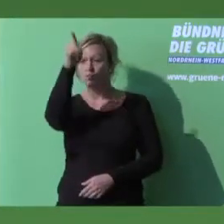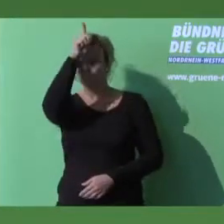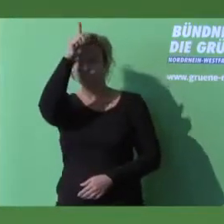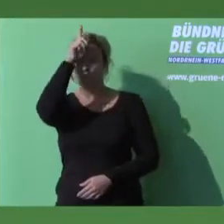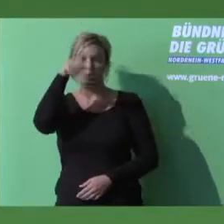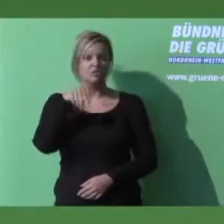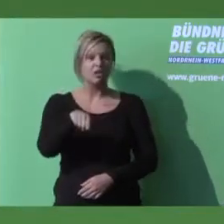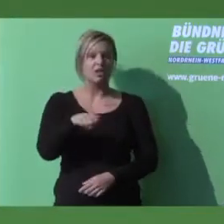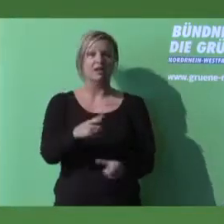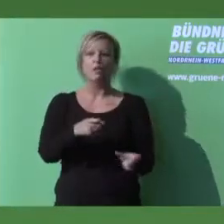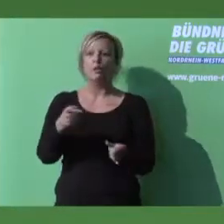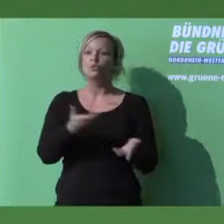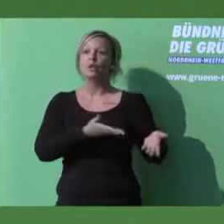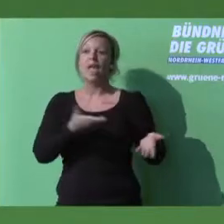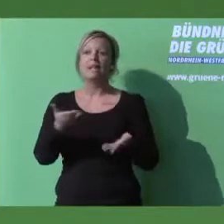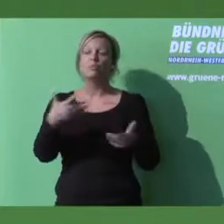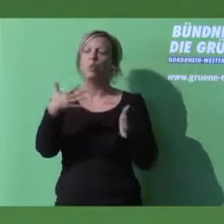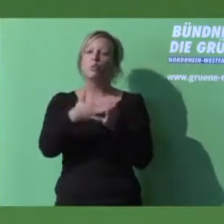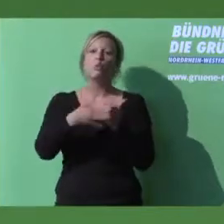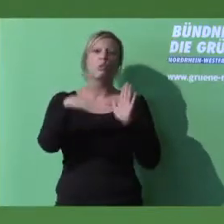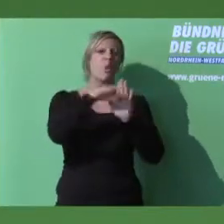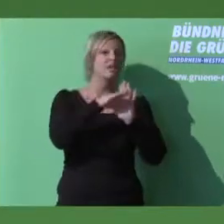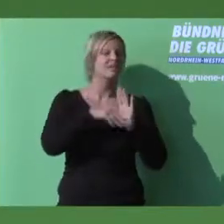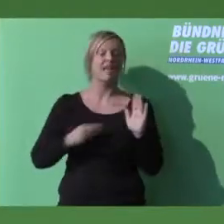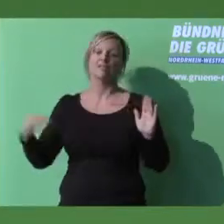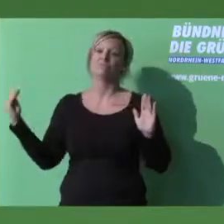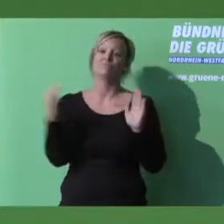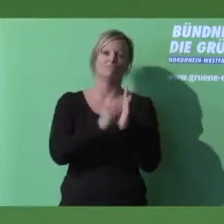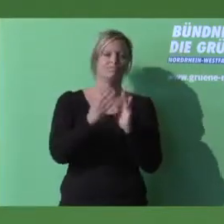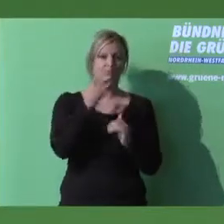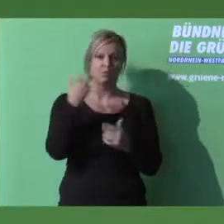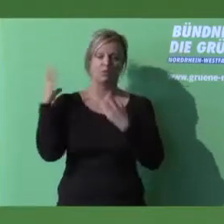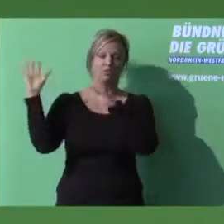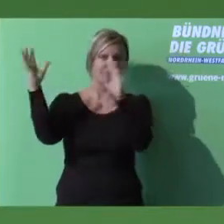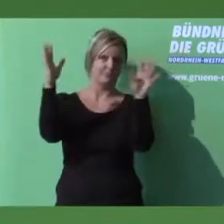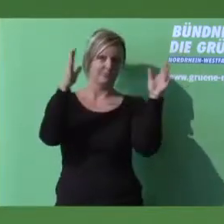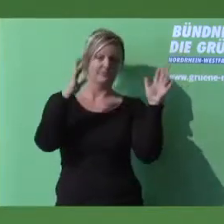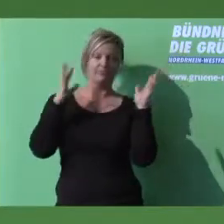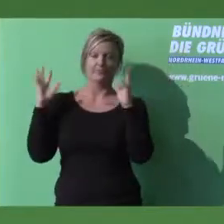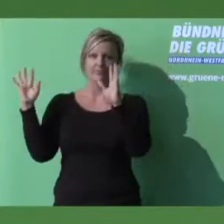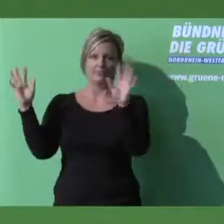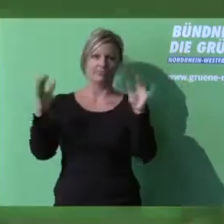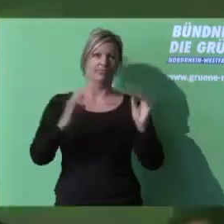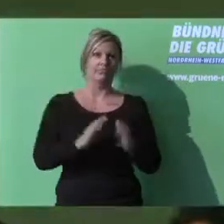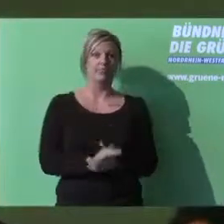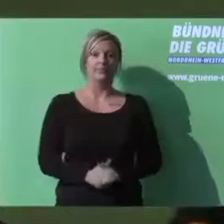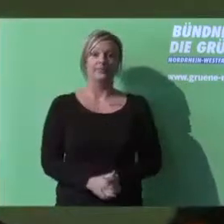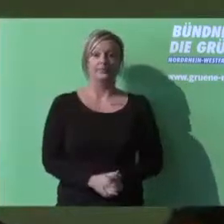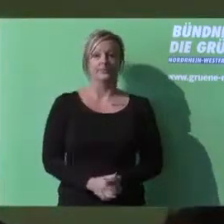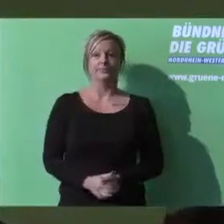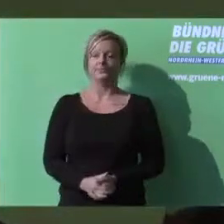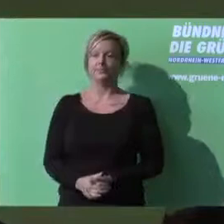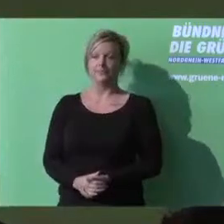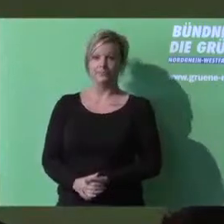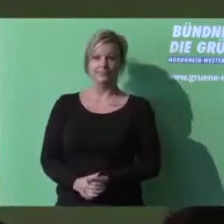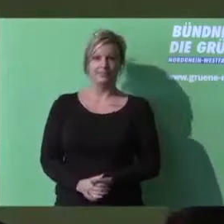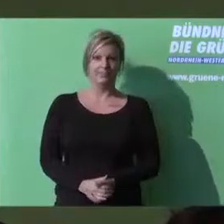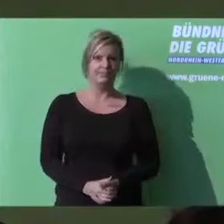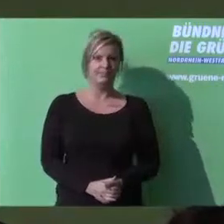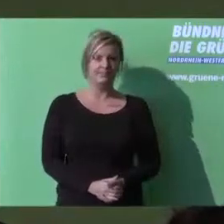ein Rüstungsexportkontrollgesetz gibt, die dieser Praxis einen Riegel vorschiebt.